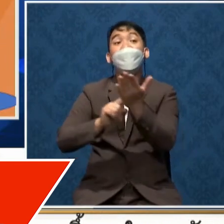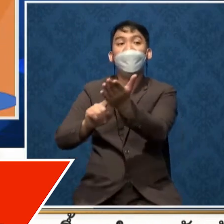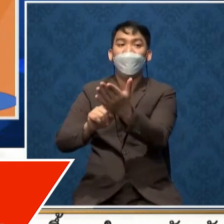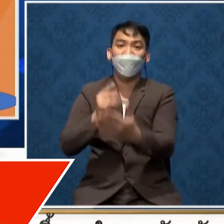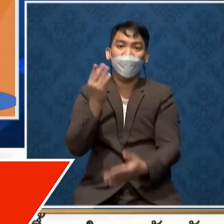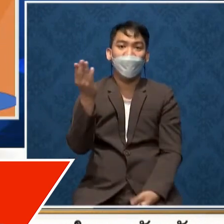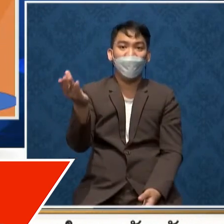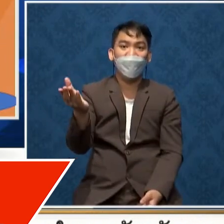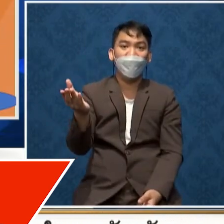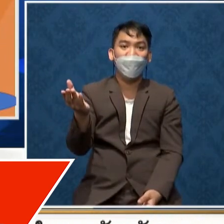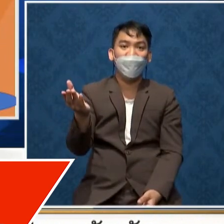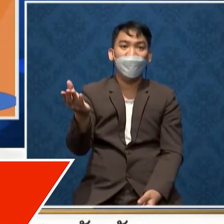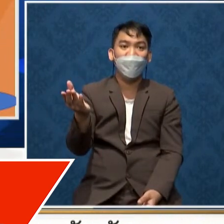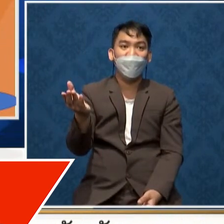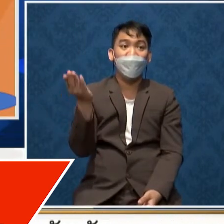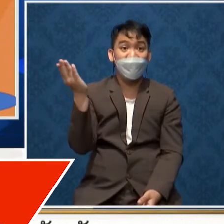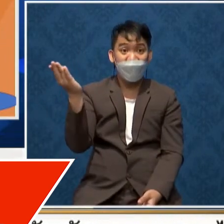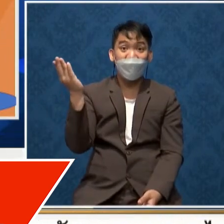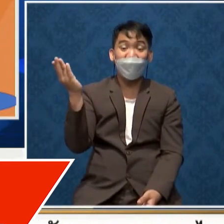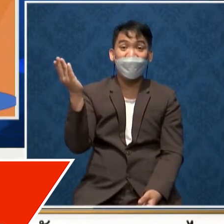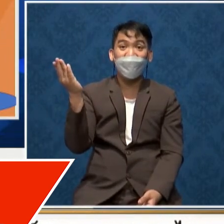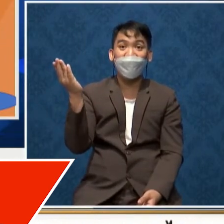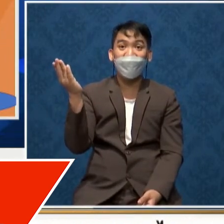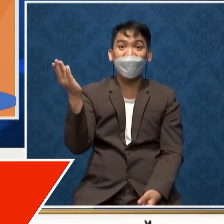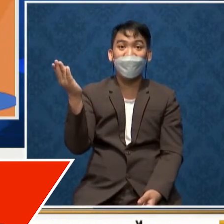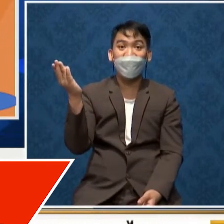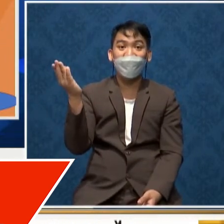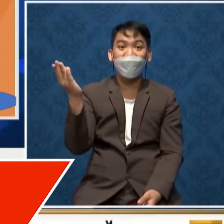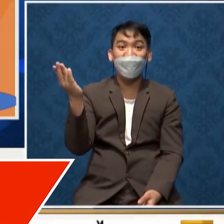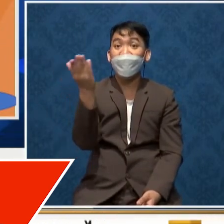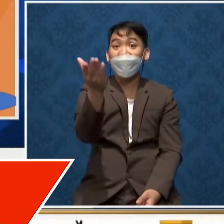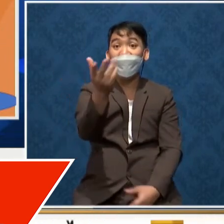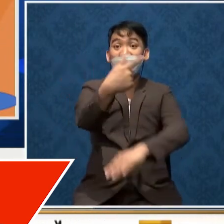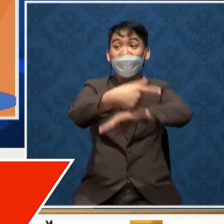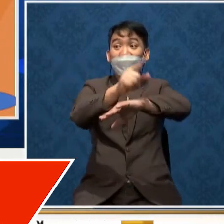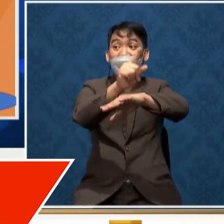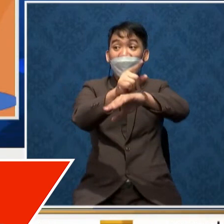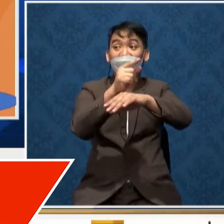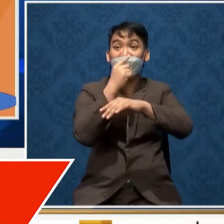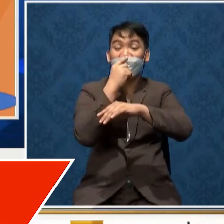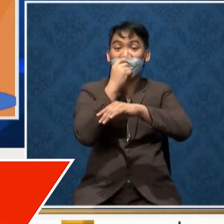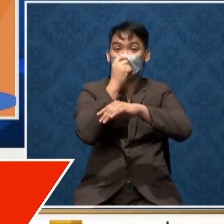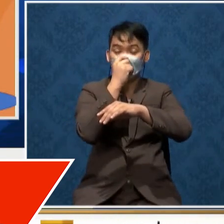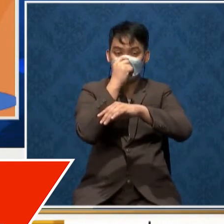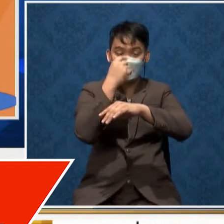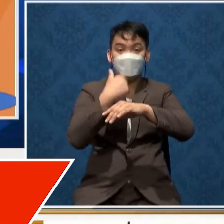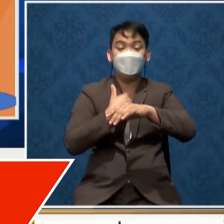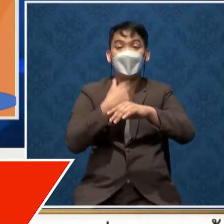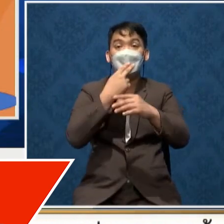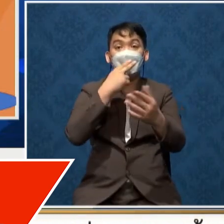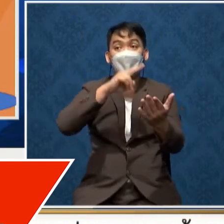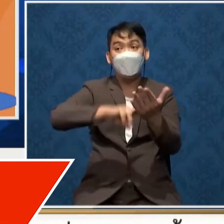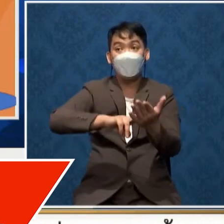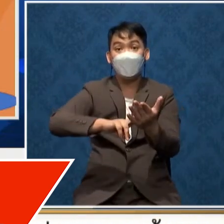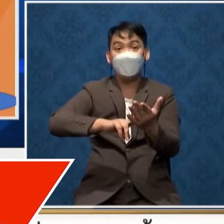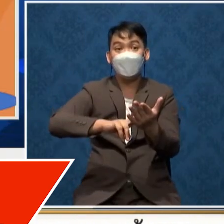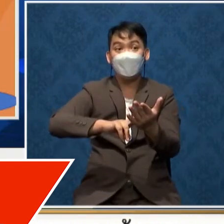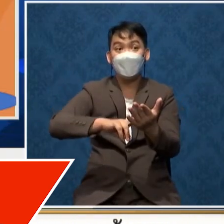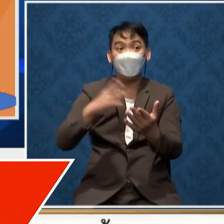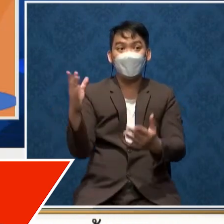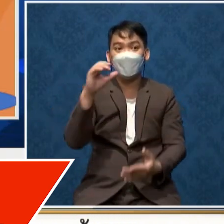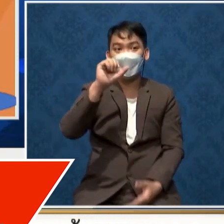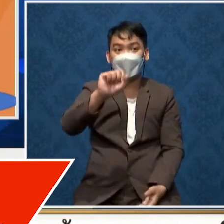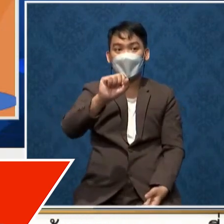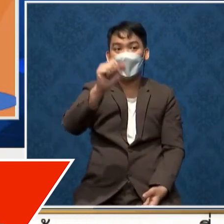ตามเอกสารที่ปรากฏเนี่ยครับแล้วท่านประธานก็ได้มีหนังสือจากหน่วยงานของสภาเป็นหนังสือส